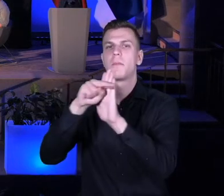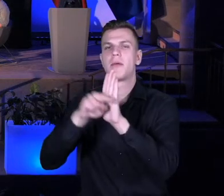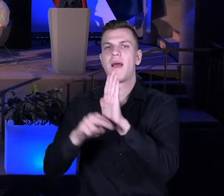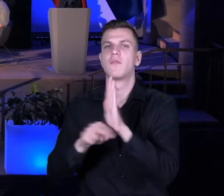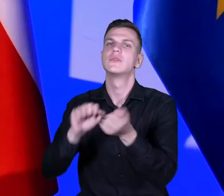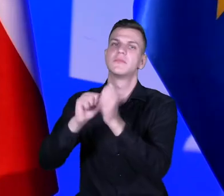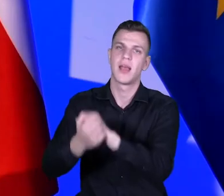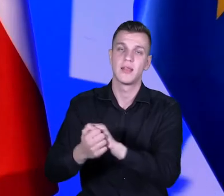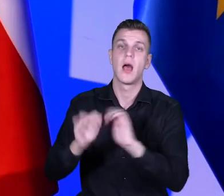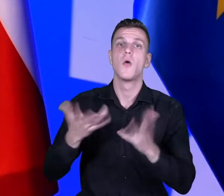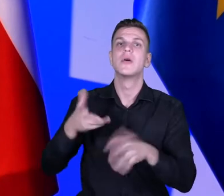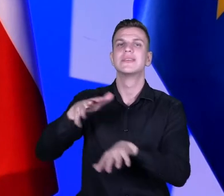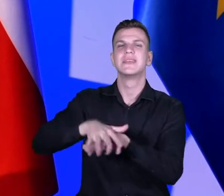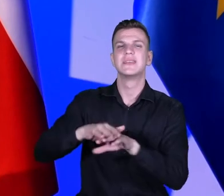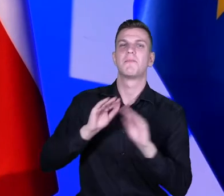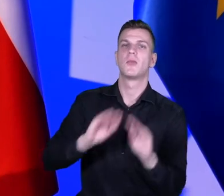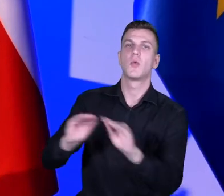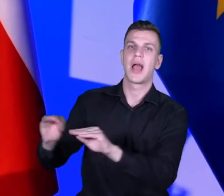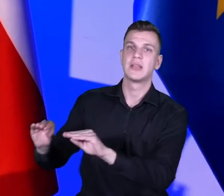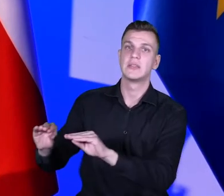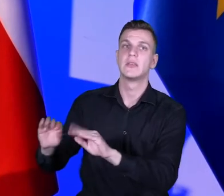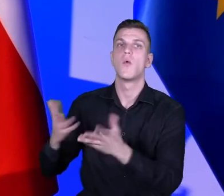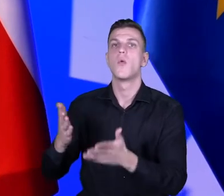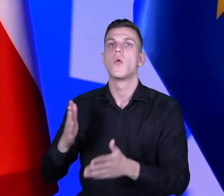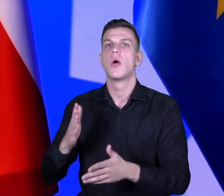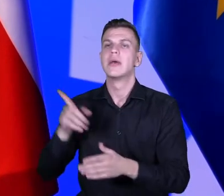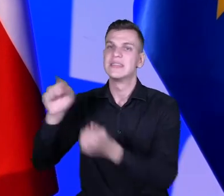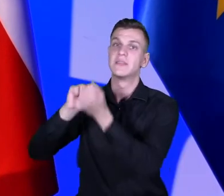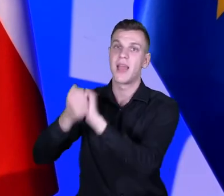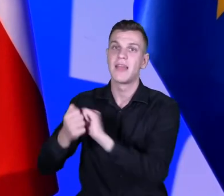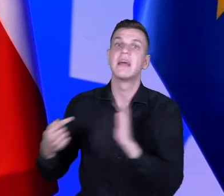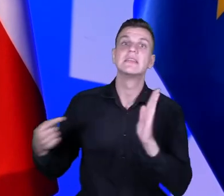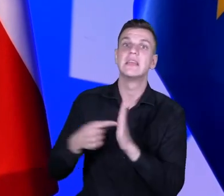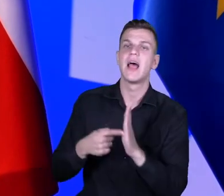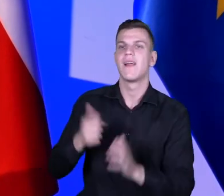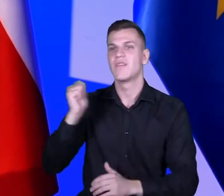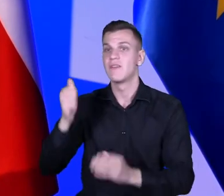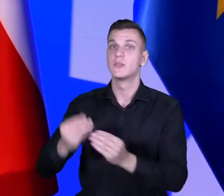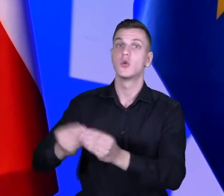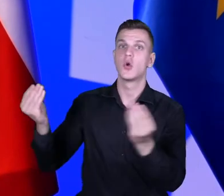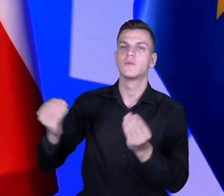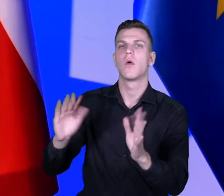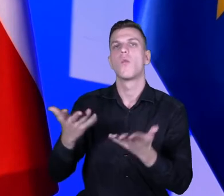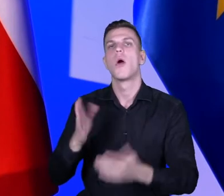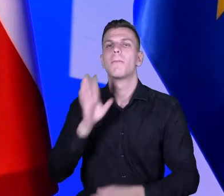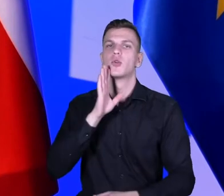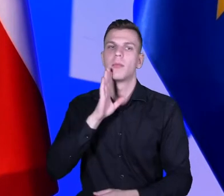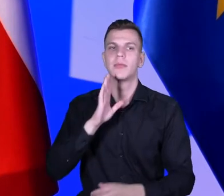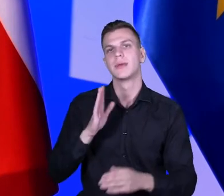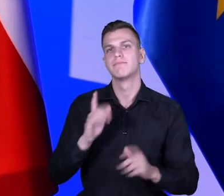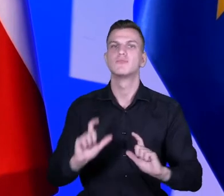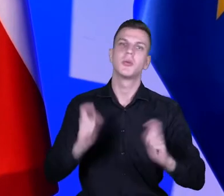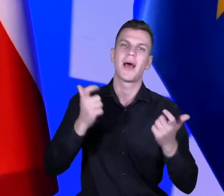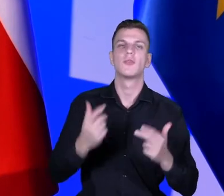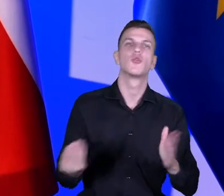żeby kompetencje przestały być wyjątkiem, żeby przestały być tylko taką dobrą wolą, własną inicjatywą dyrektorów, nauczycieli,